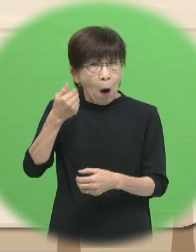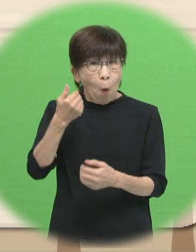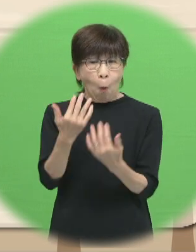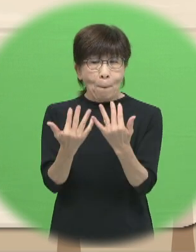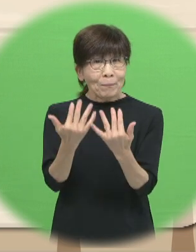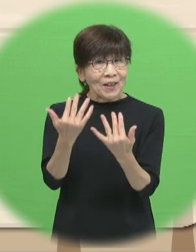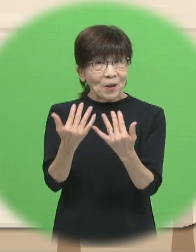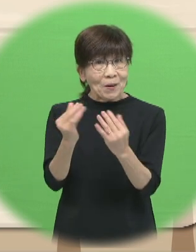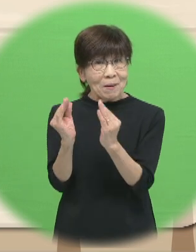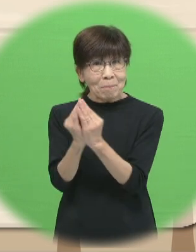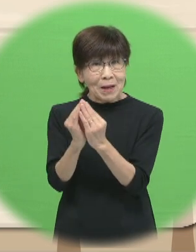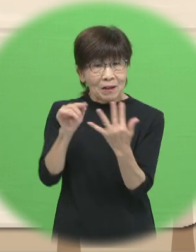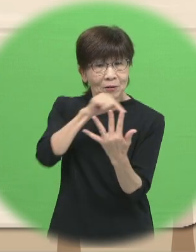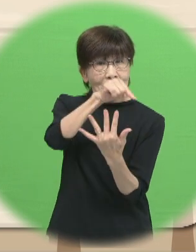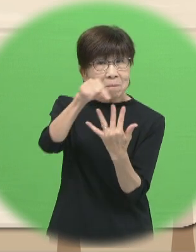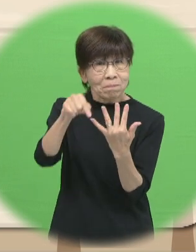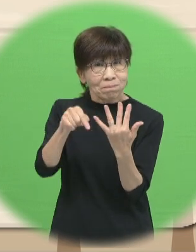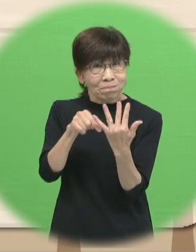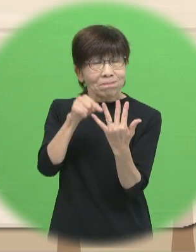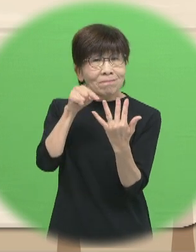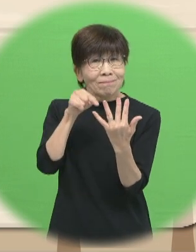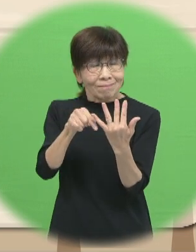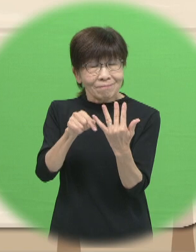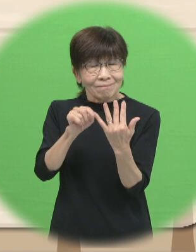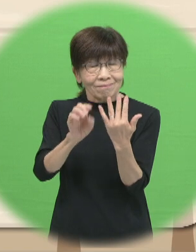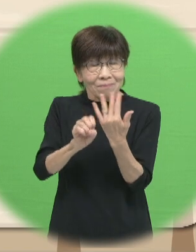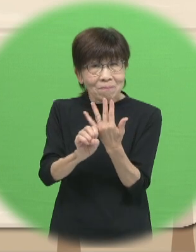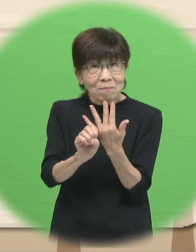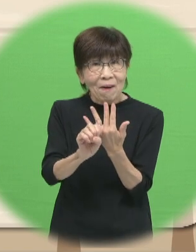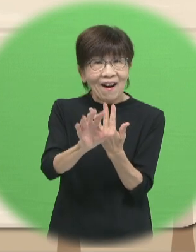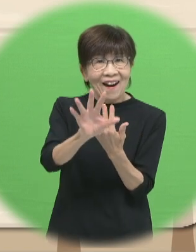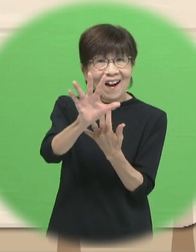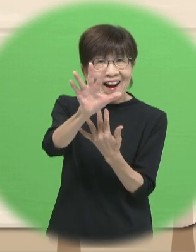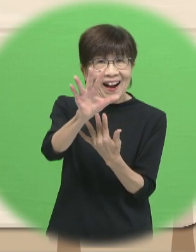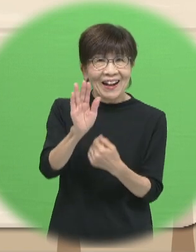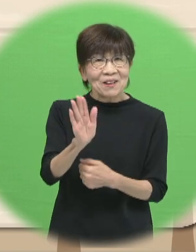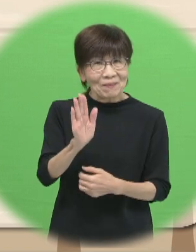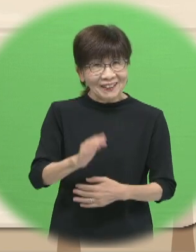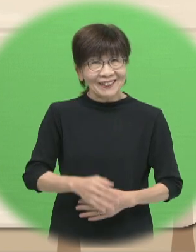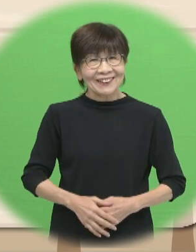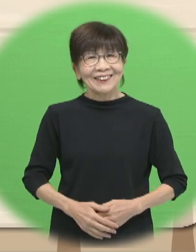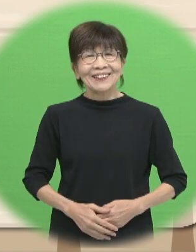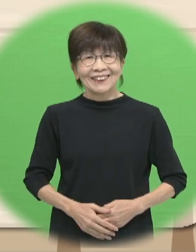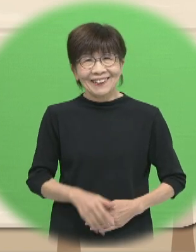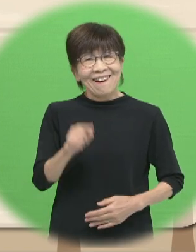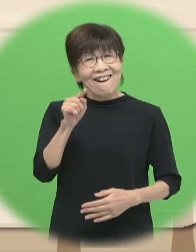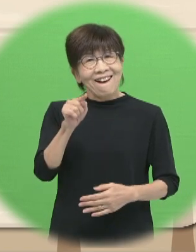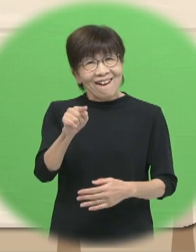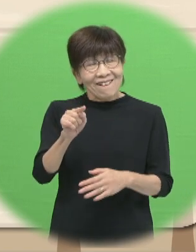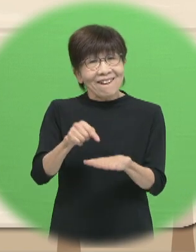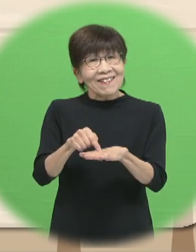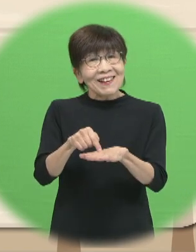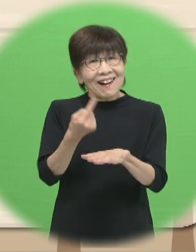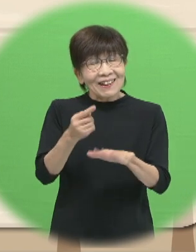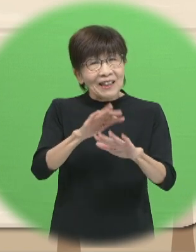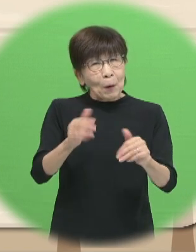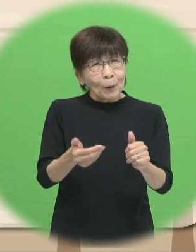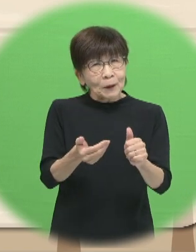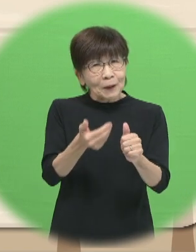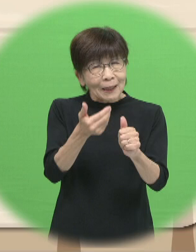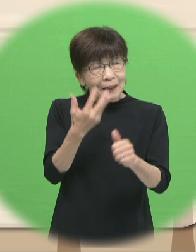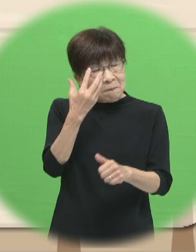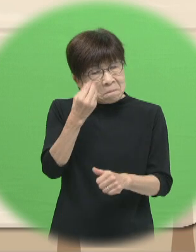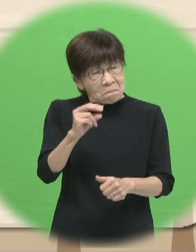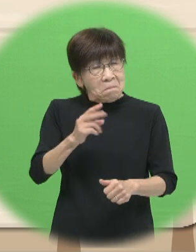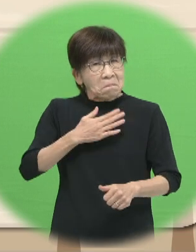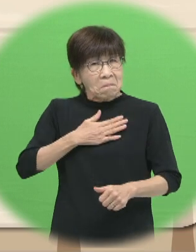緑、ピンクの5色で県庁別館をライトアップします。これを機会に子育てへの関心と理